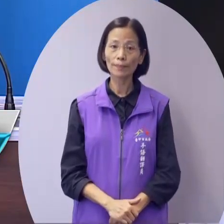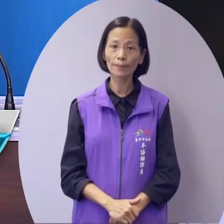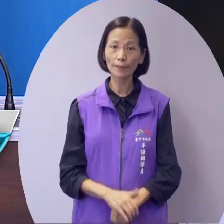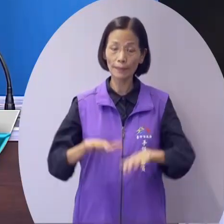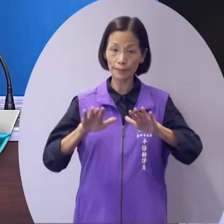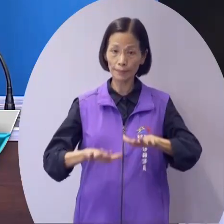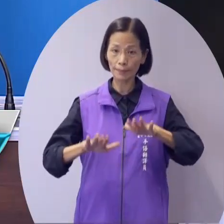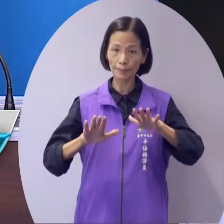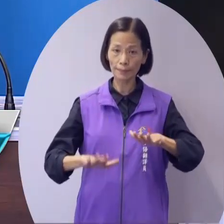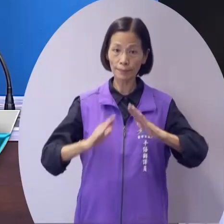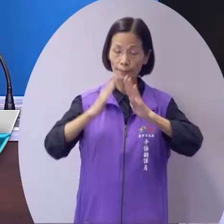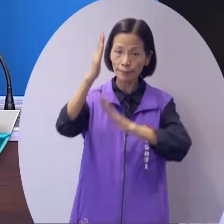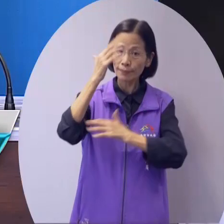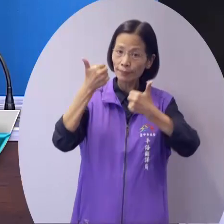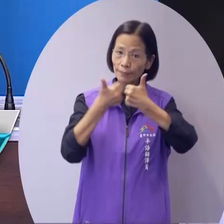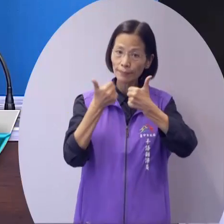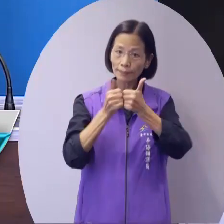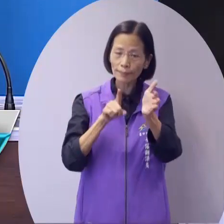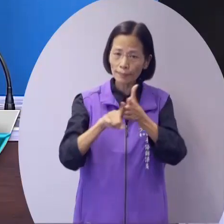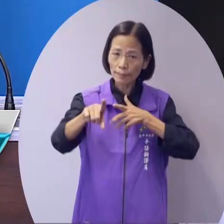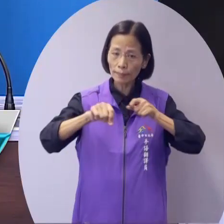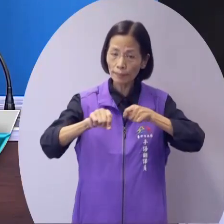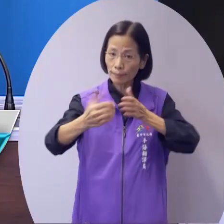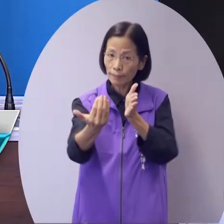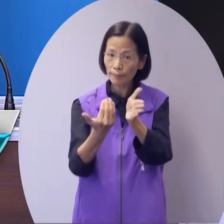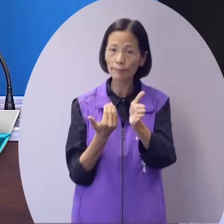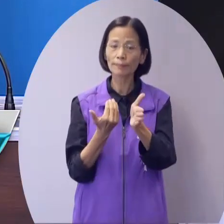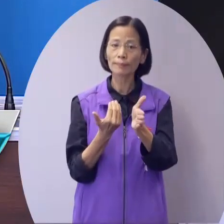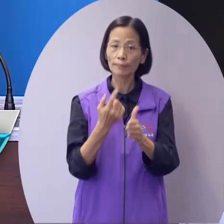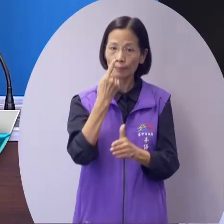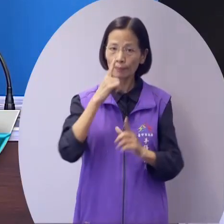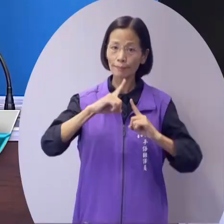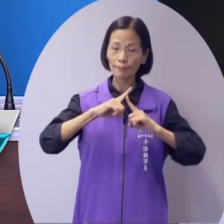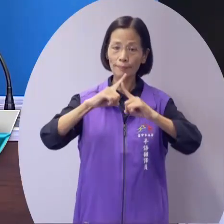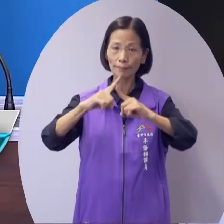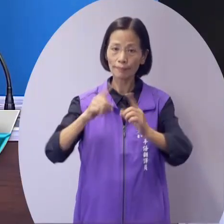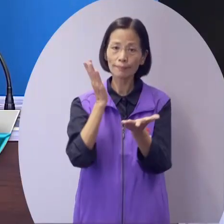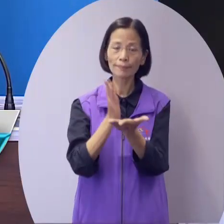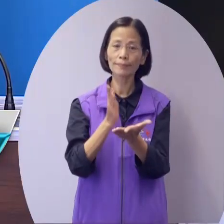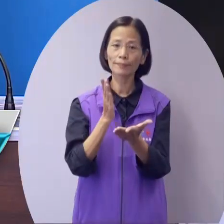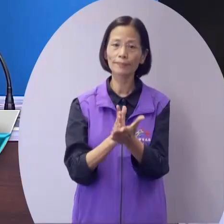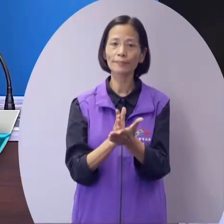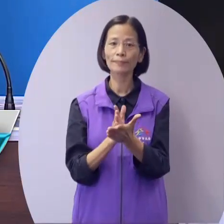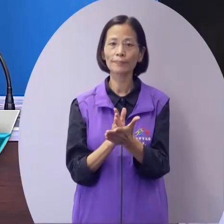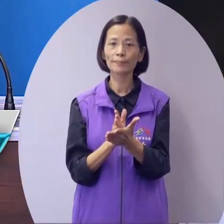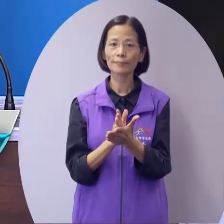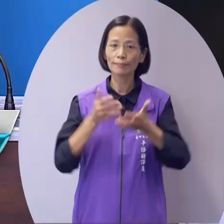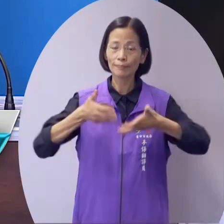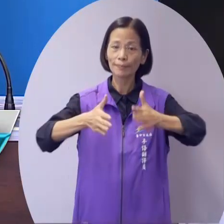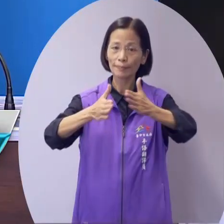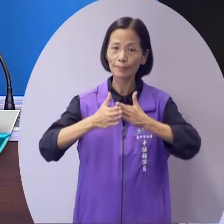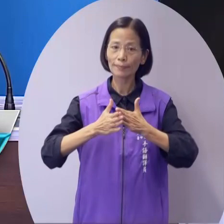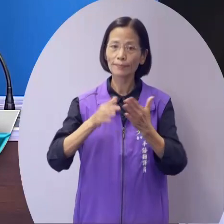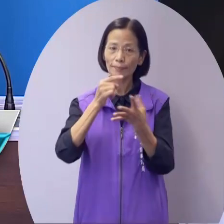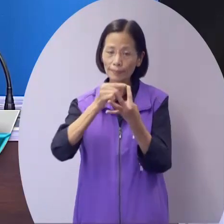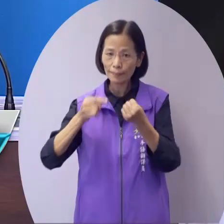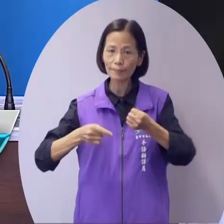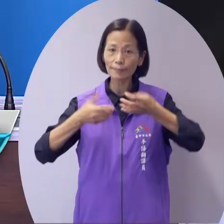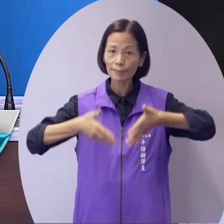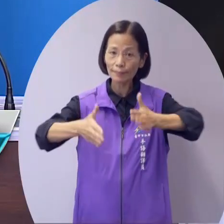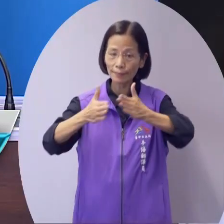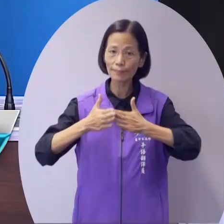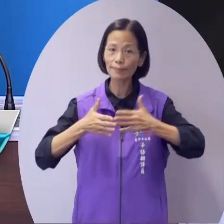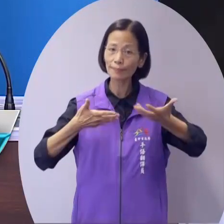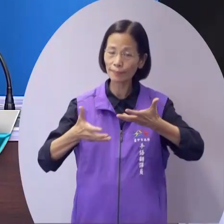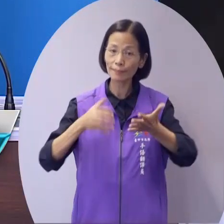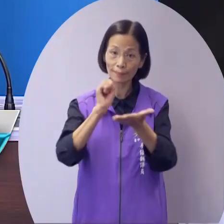们今天在市政会议专案之前，那秀燕亲自向我们市民朋友做本周重要的施政报告哈，